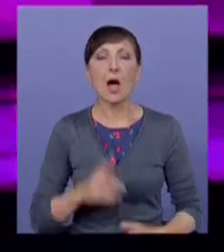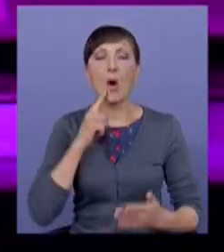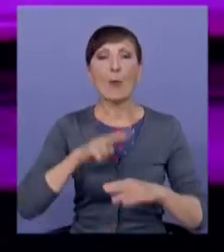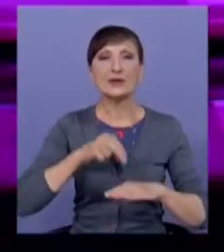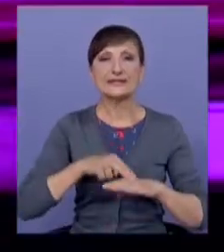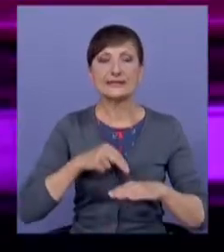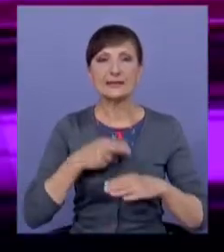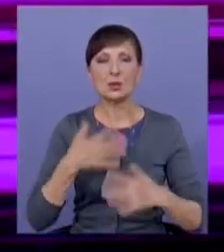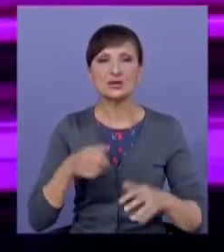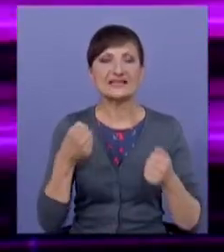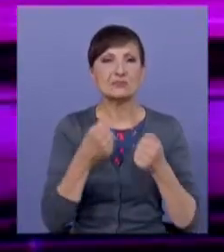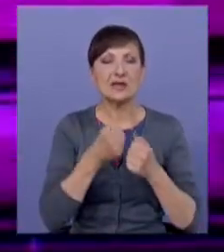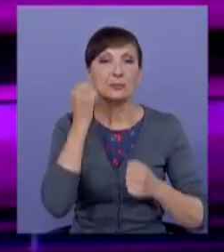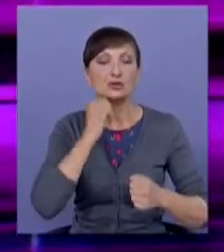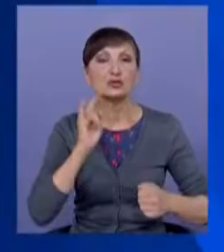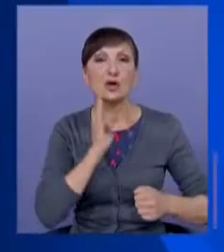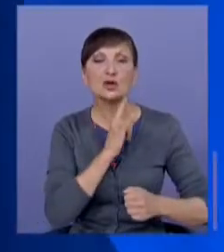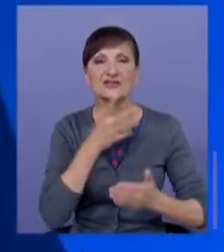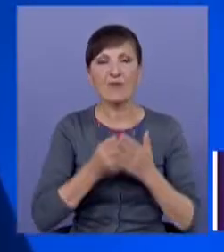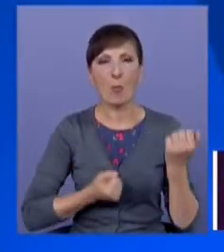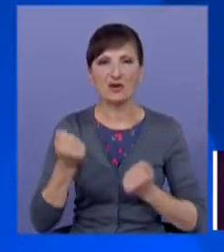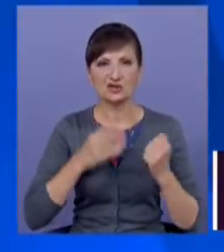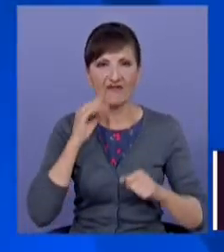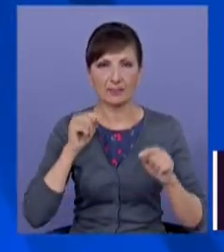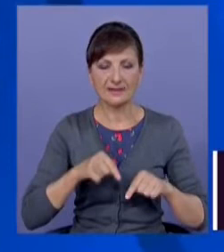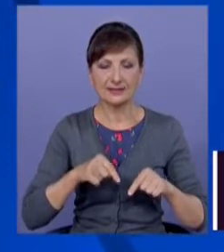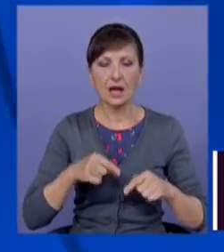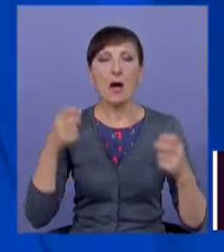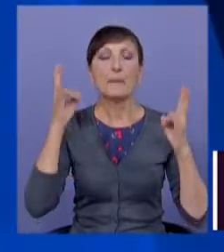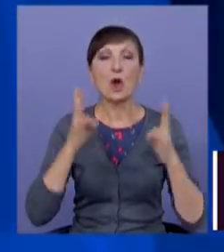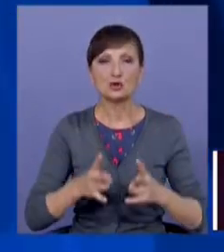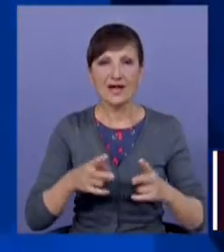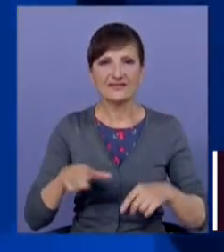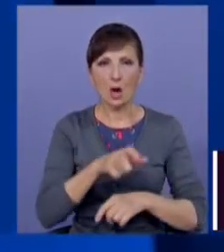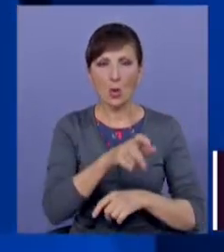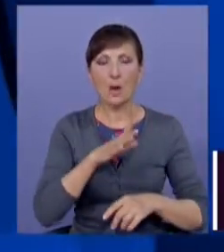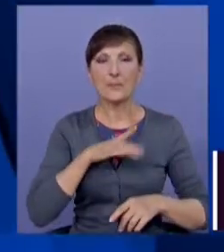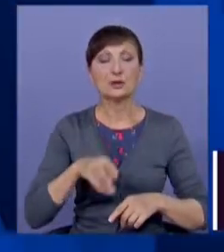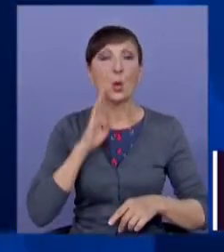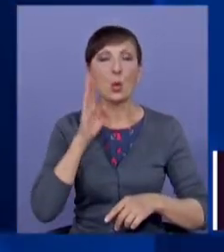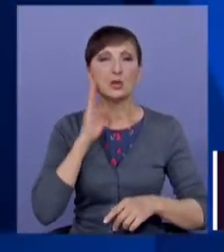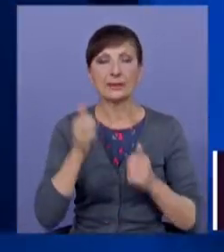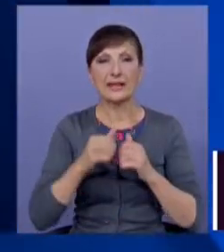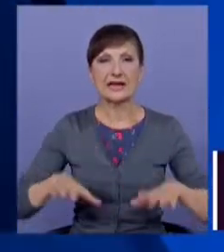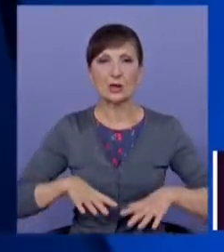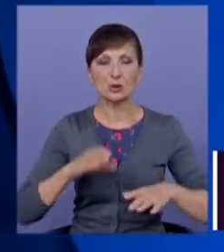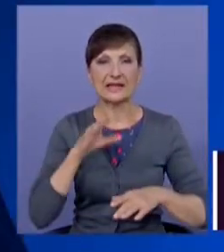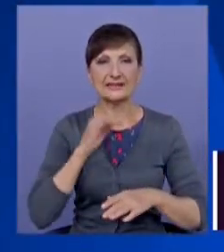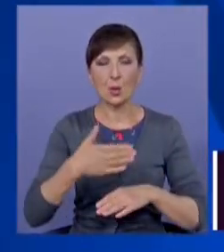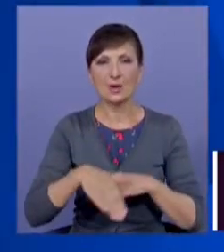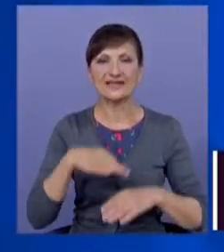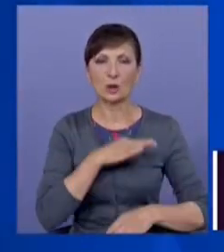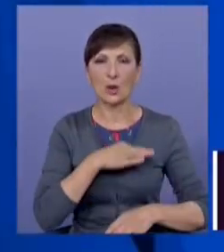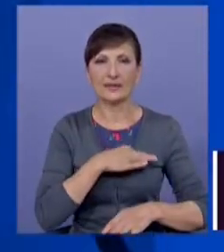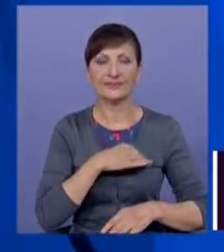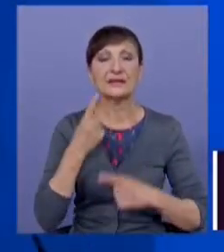Полицейские сбили пожилую женщину на служебном авто в Алматы. Дорожно-транспортное происшествие произошло этим утром близ рынка Тастак по улице Тулеби.